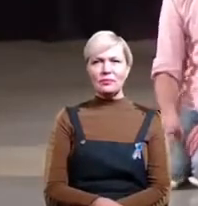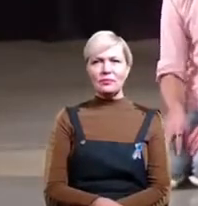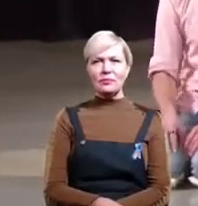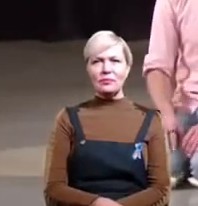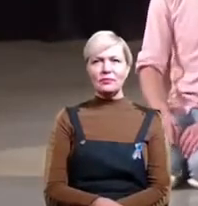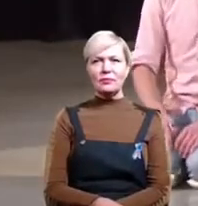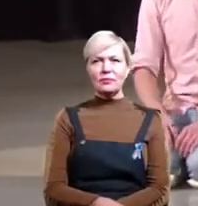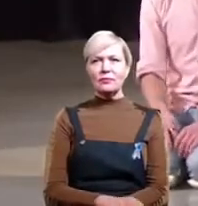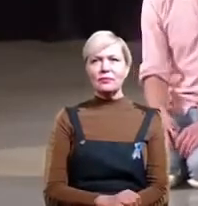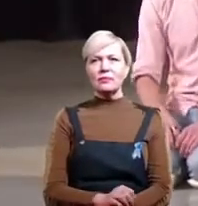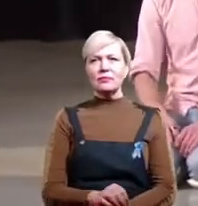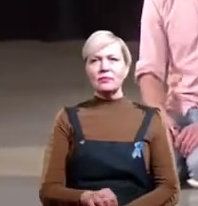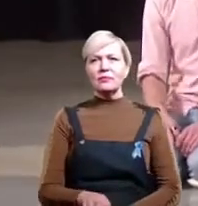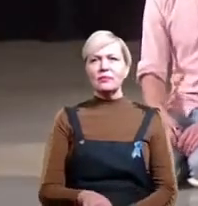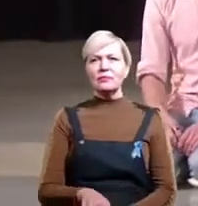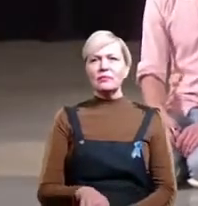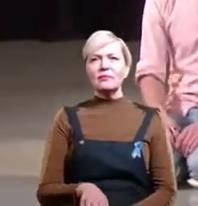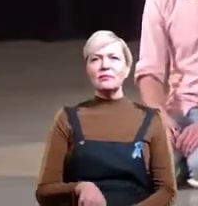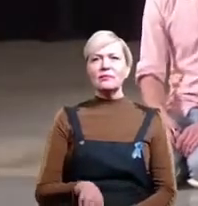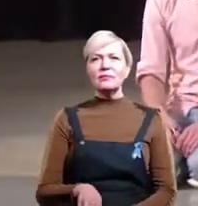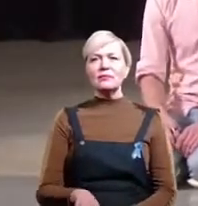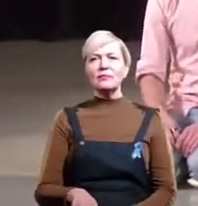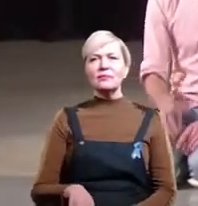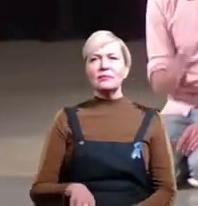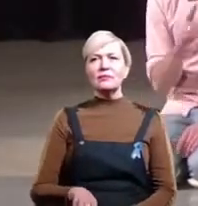И у вас когда идет перекат, вот этот, когда